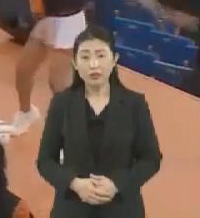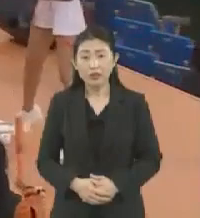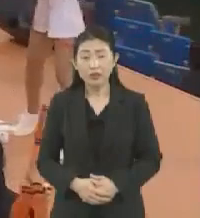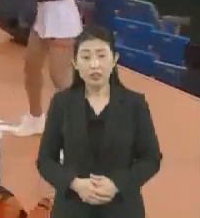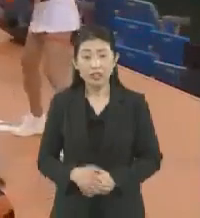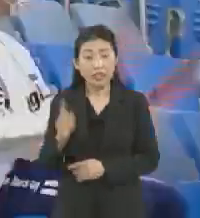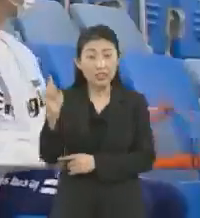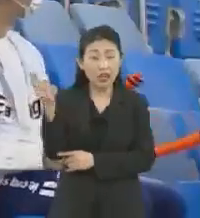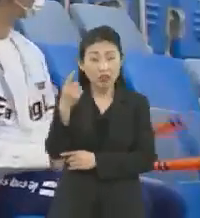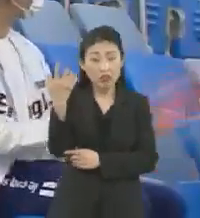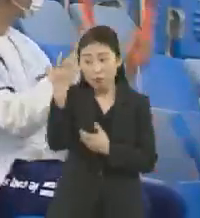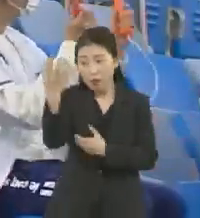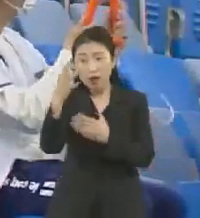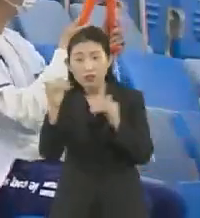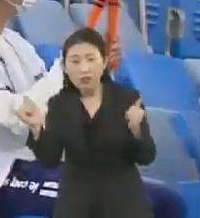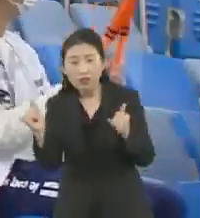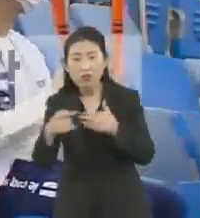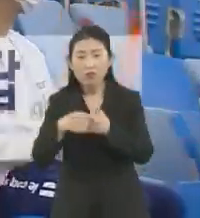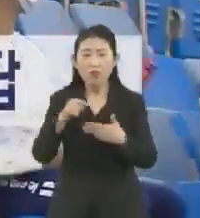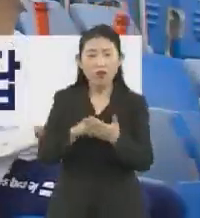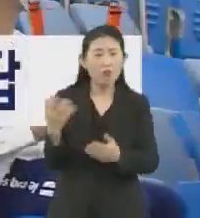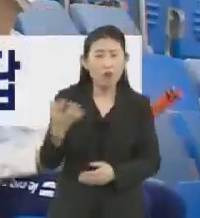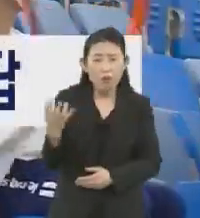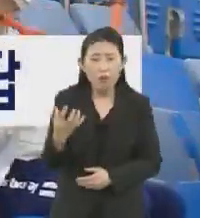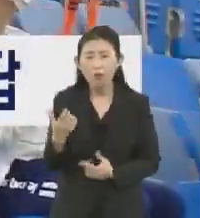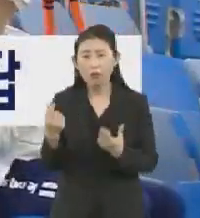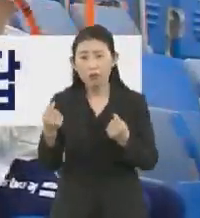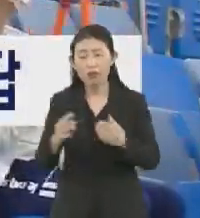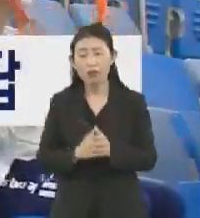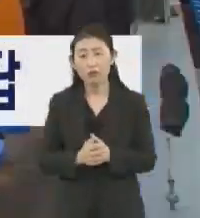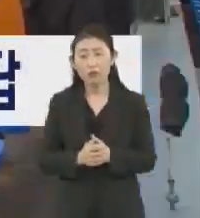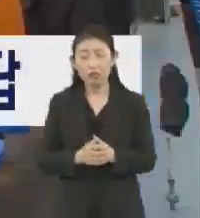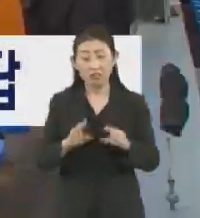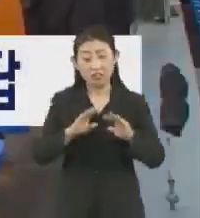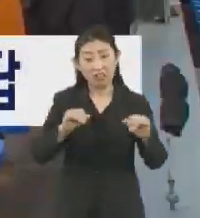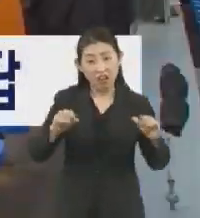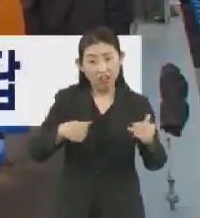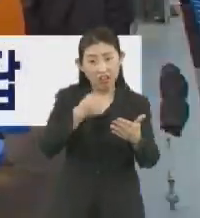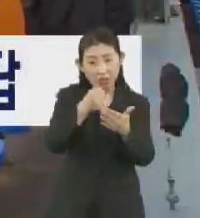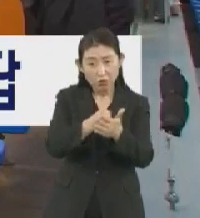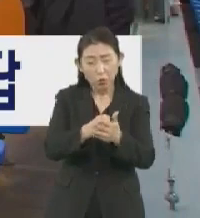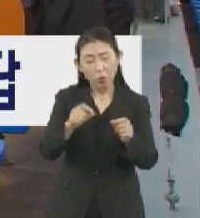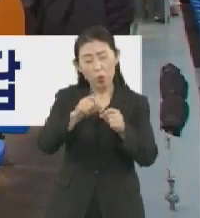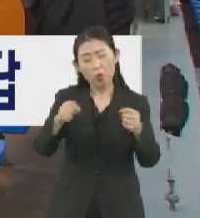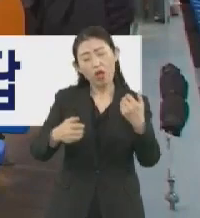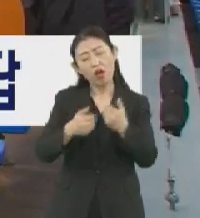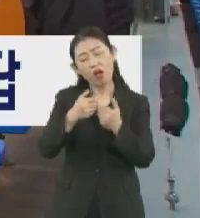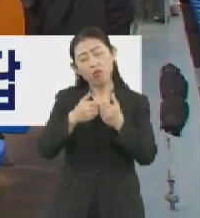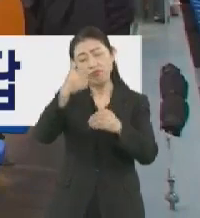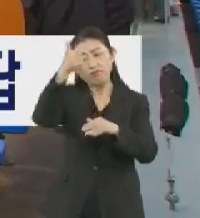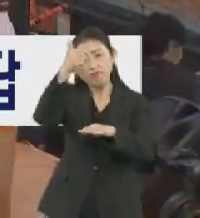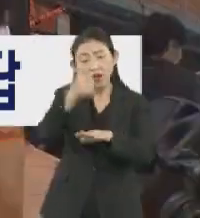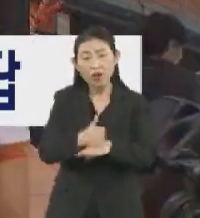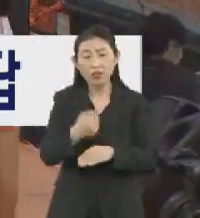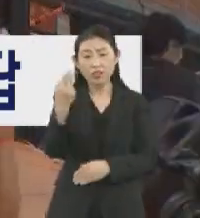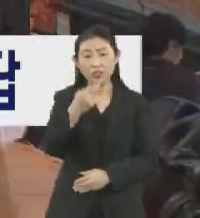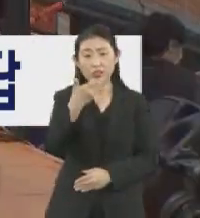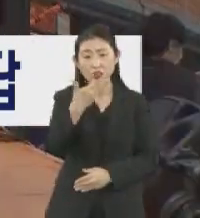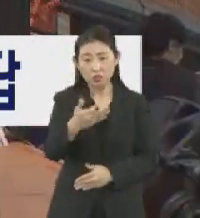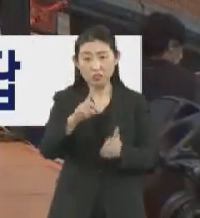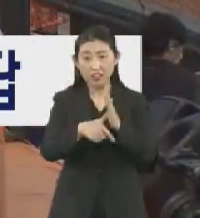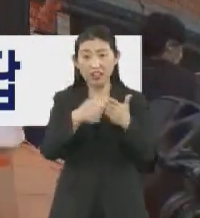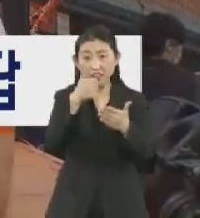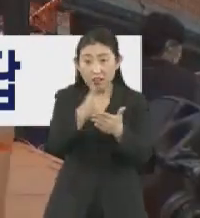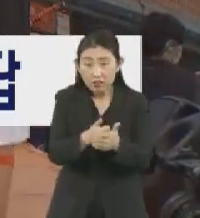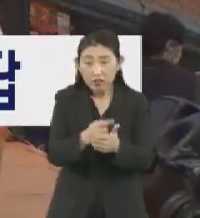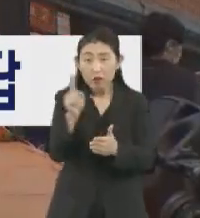지역의 야구 팬들도 답답하긴 마찬가지입니다. 특히 입지 선정을 놓고 오랜 갈등을 겪은 끝에 지난 2019년